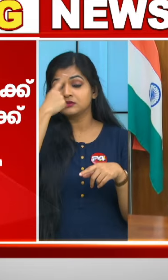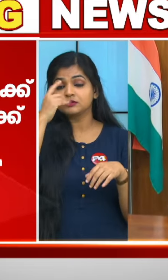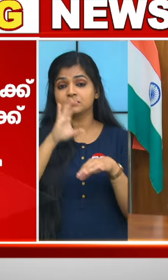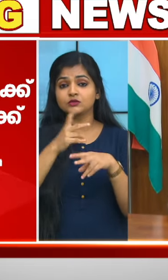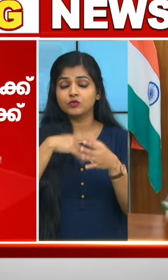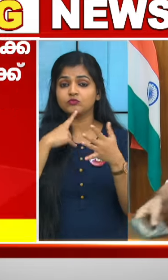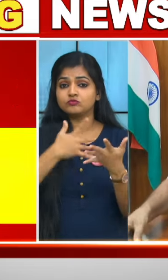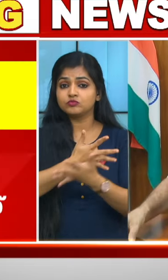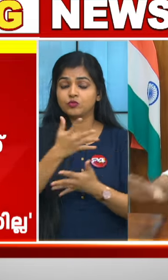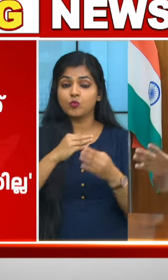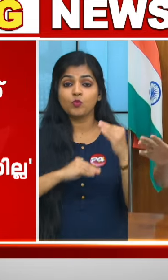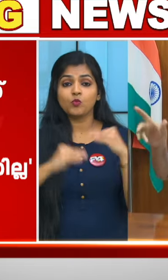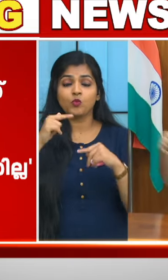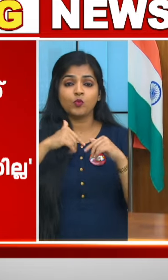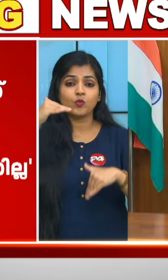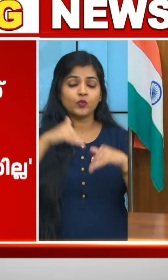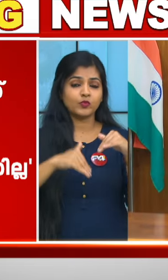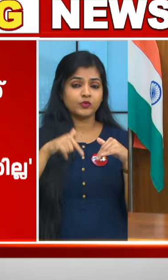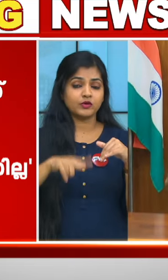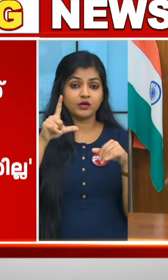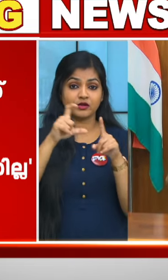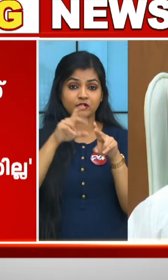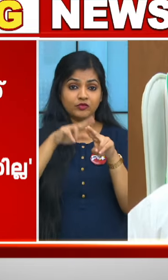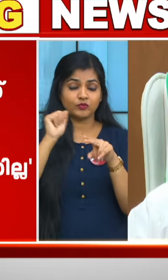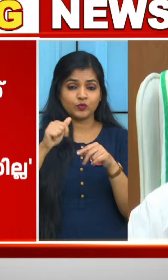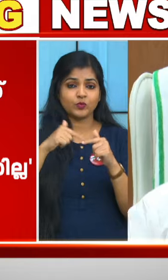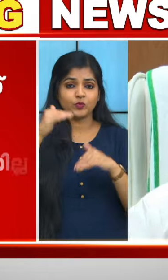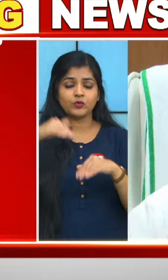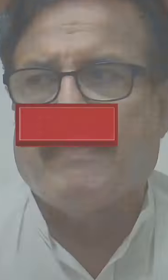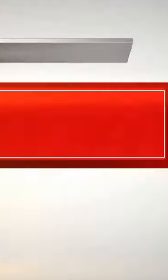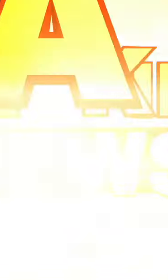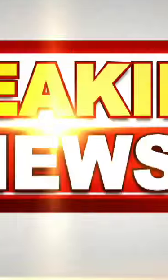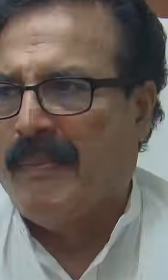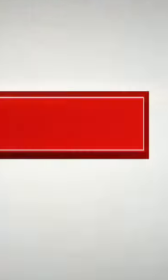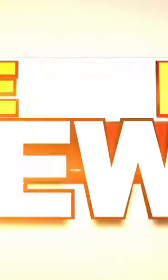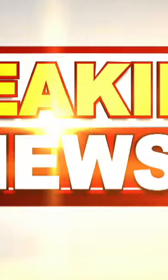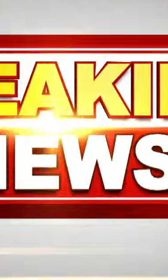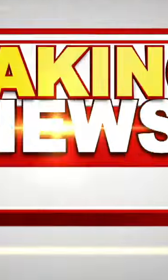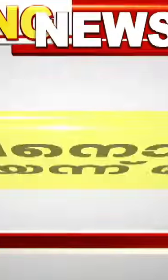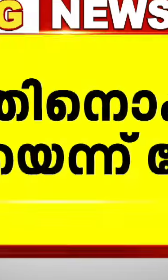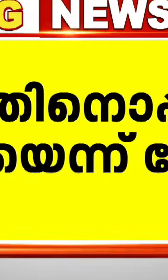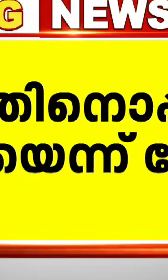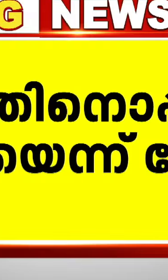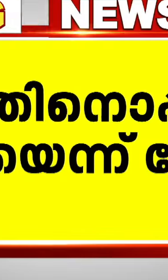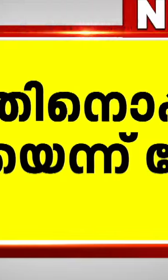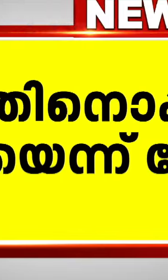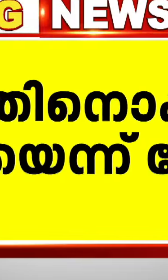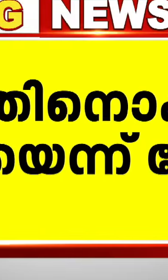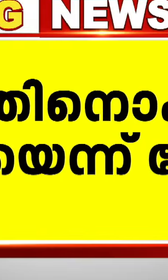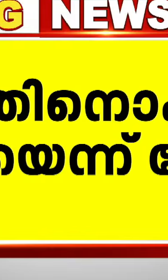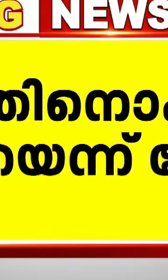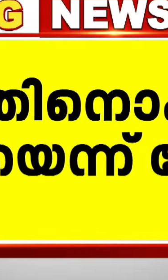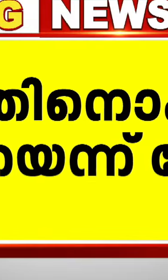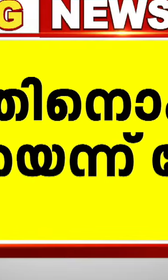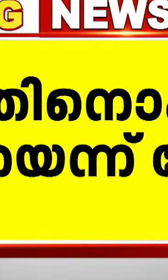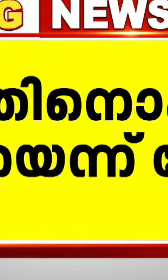വോട്ടുകൾ ഈ ഇടത് മുന്നണിയിൽ നിന്ന് അകന്നു പോകാൻ കാരണം ഈ മേയറാണ് എന്നുള്ളത് തന്നെയാണ് CPIയുടെ അമർഷം. അതേ തുടർന്നാണ് ഇന്ന്